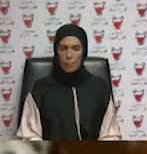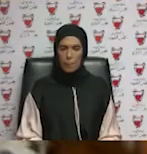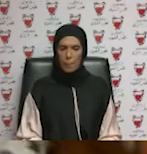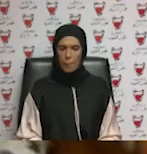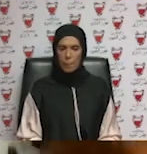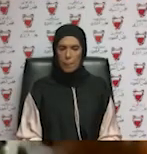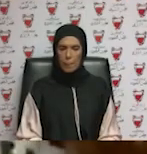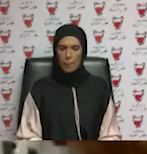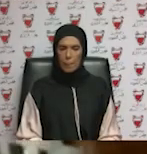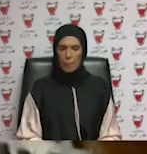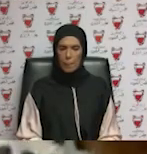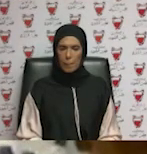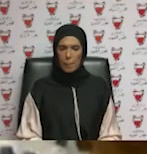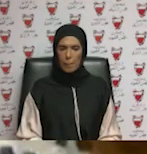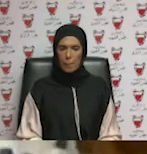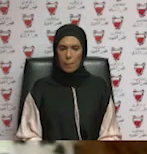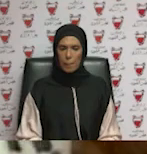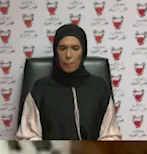شكرا سيد الرئيس.